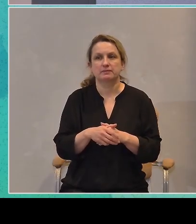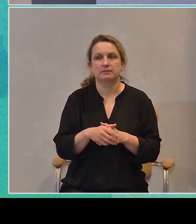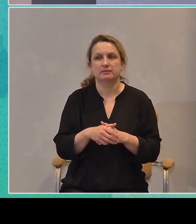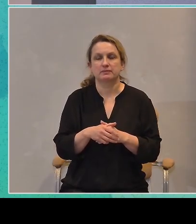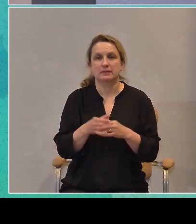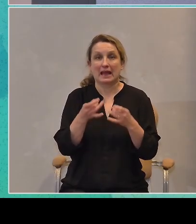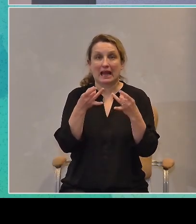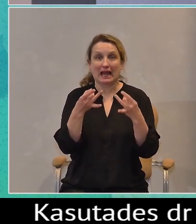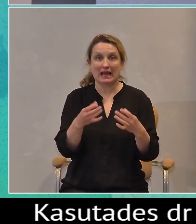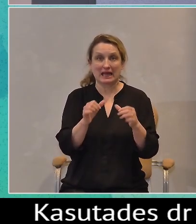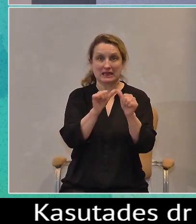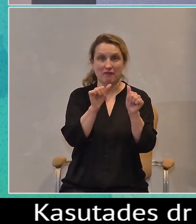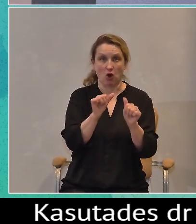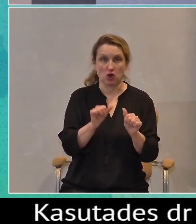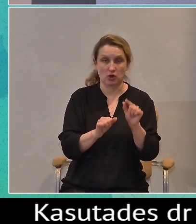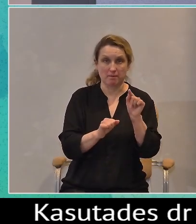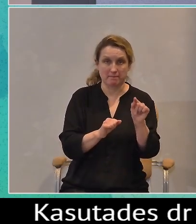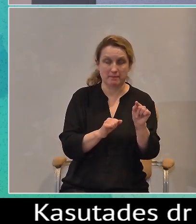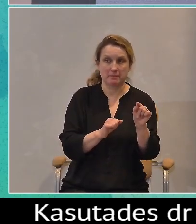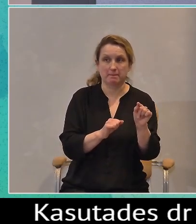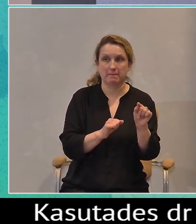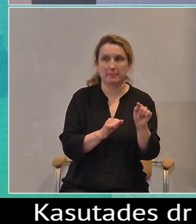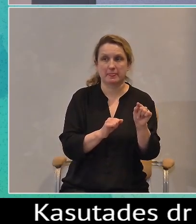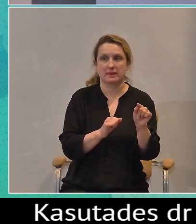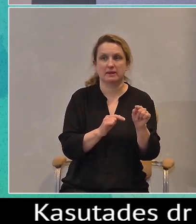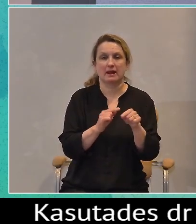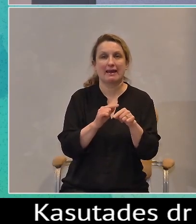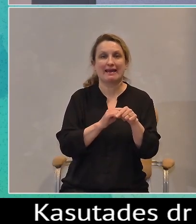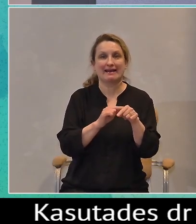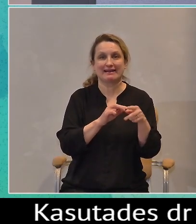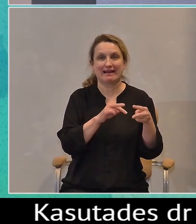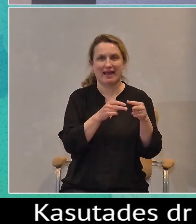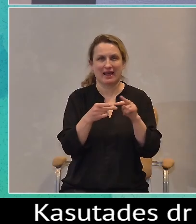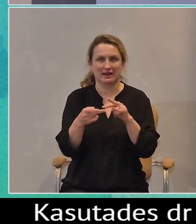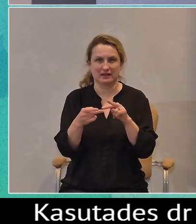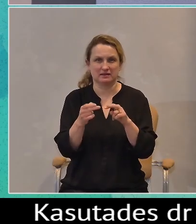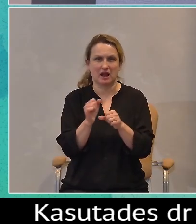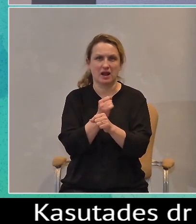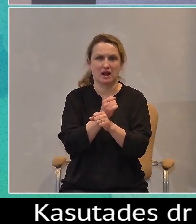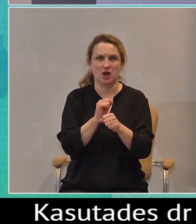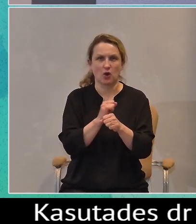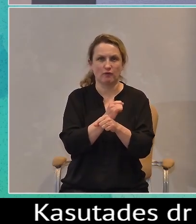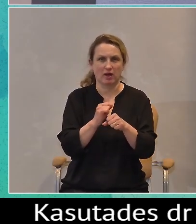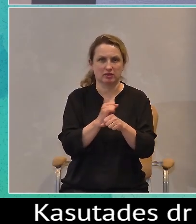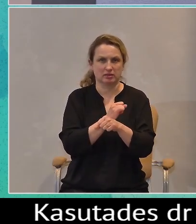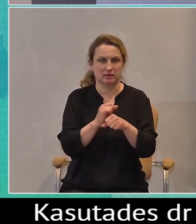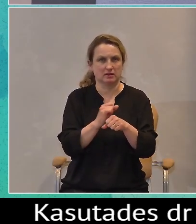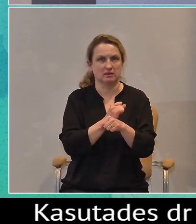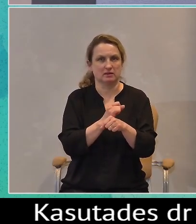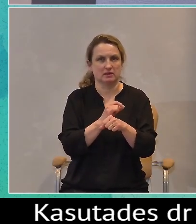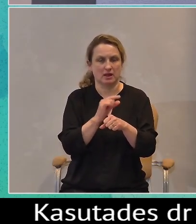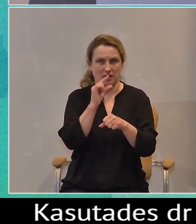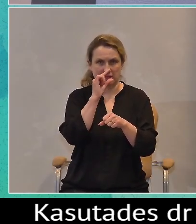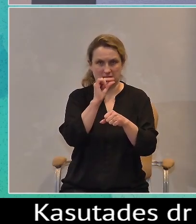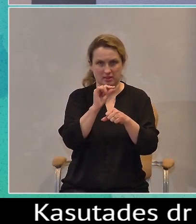lihtsa vormi puhul on geenid, mis lõhuvad siis marrasnahka. See on natuke